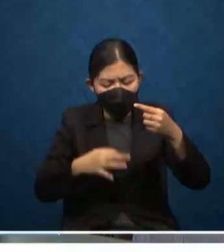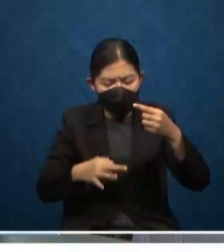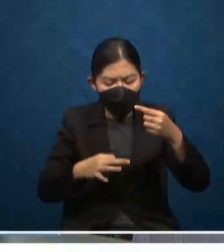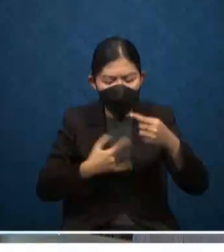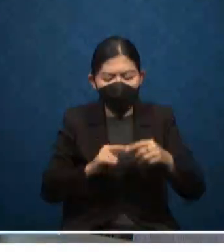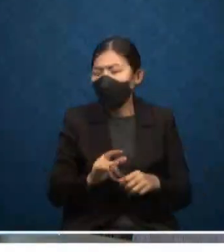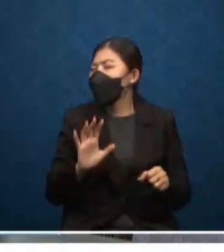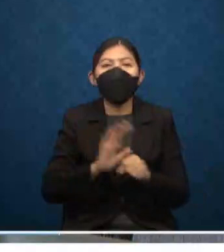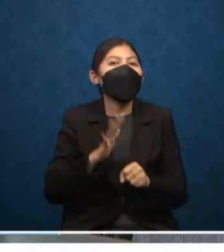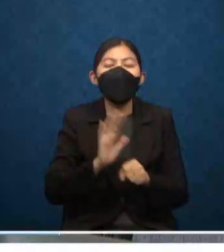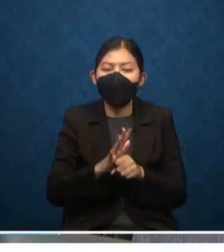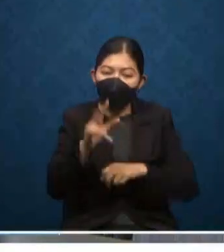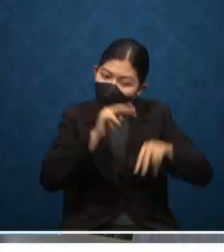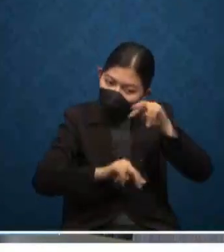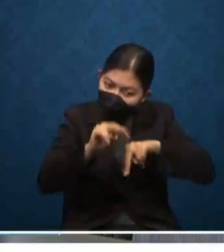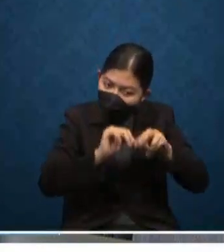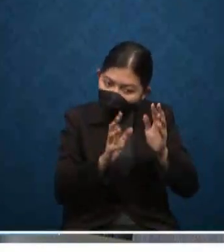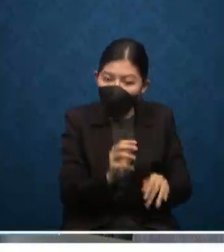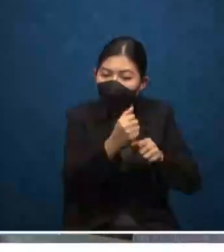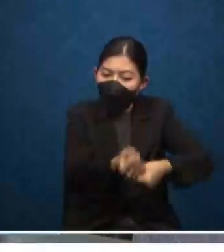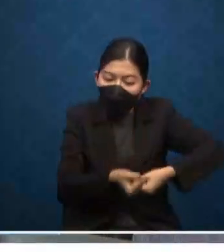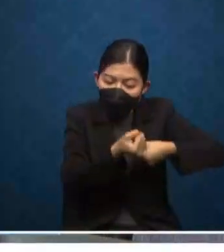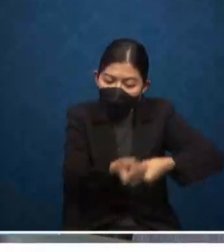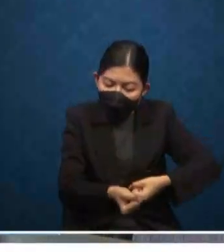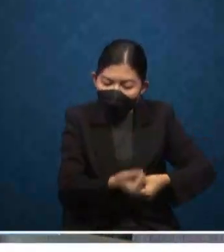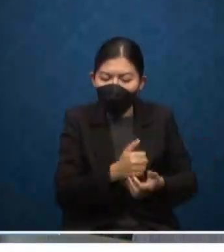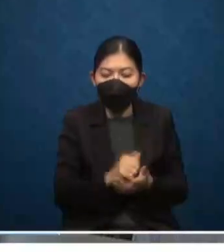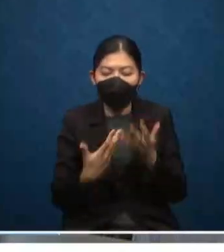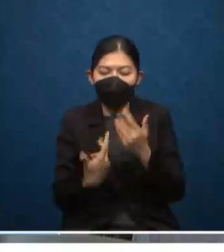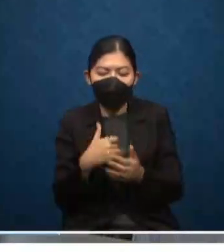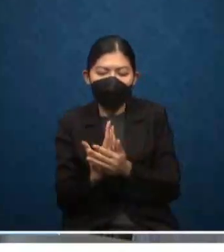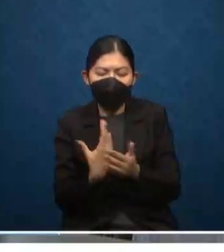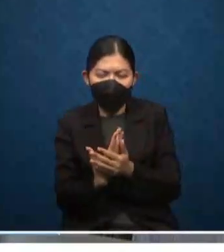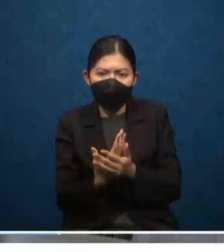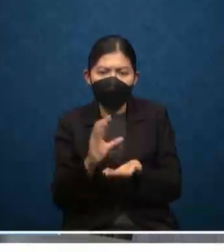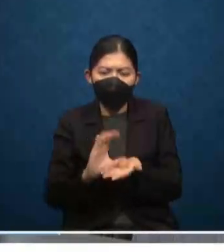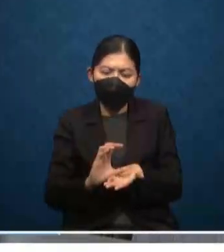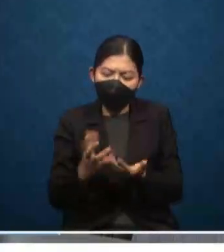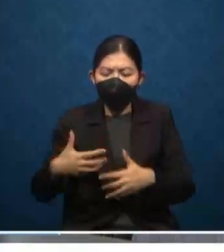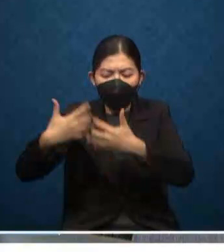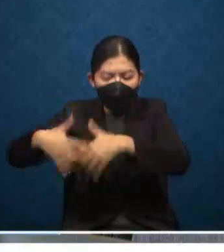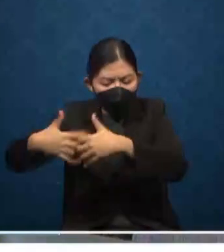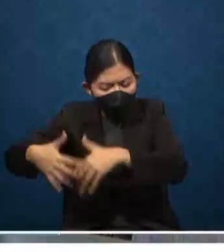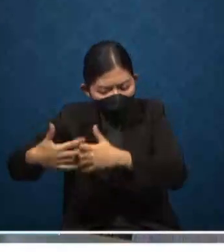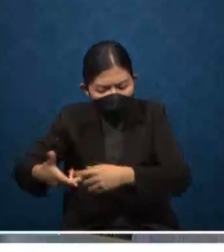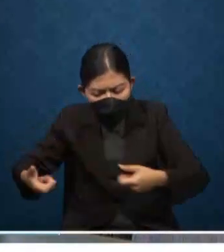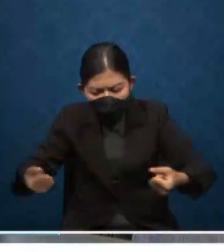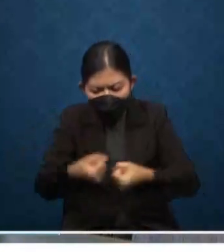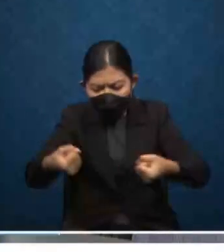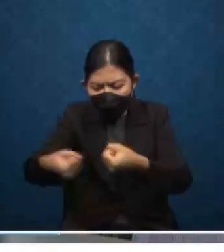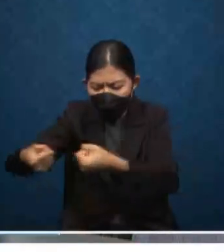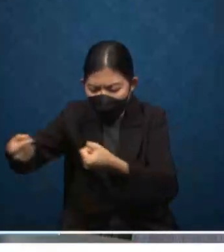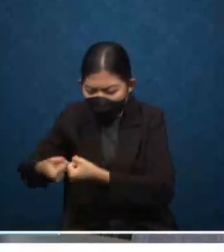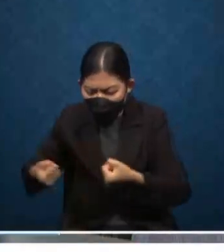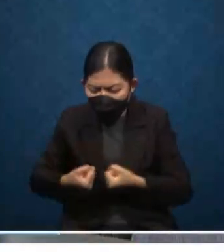ม่เพียงพอในการที่จะไปช่วยเหลือเกษตรกรชาวไร่อ้อยได้ไม่ว่าเป็นเรื่องของแหล่งเงินเรื่องของเครื่องจักรอุตสาหกรรมในการที่จะไปตัดอ้อย